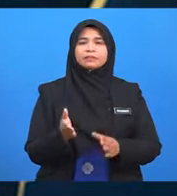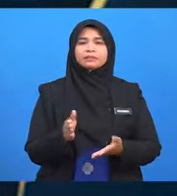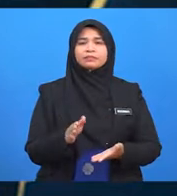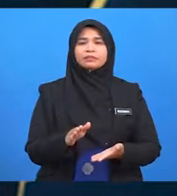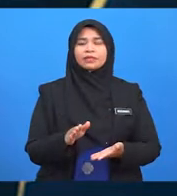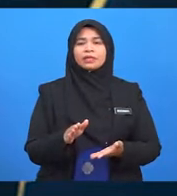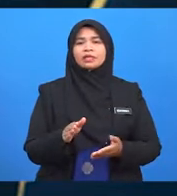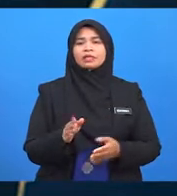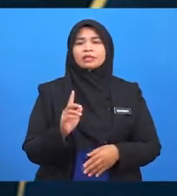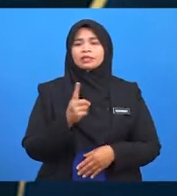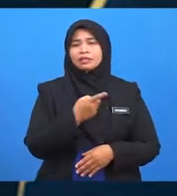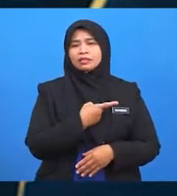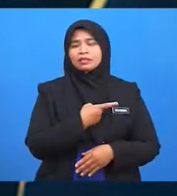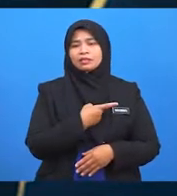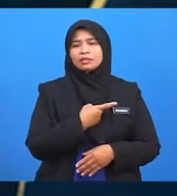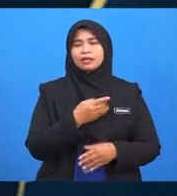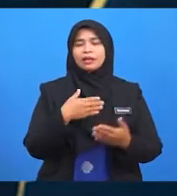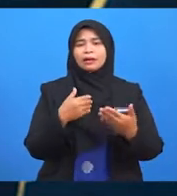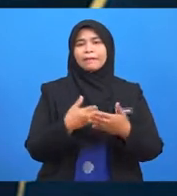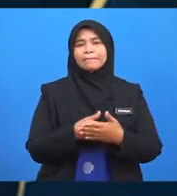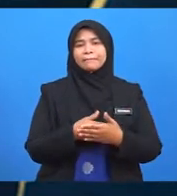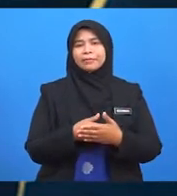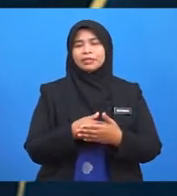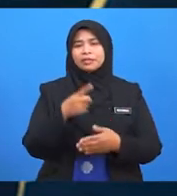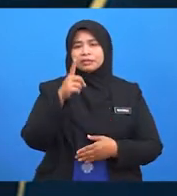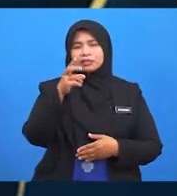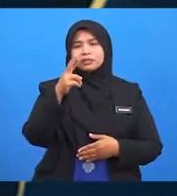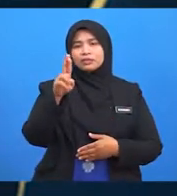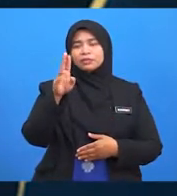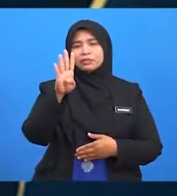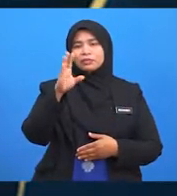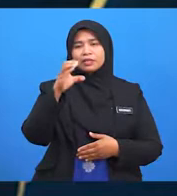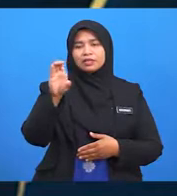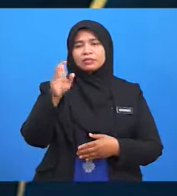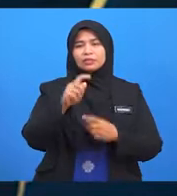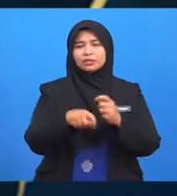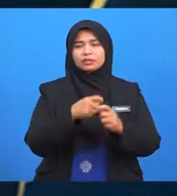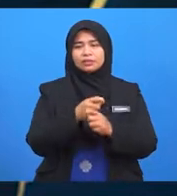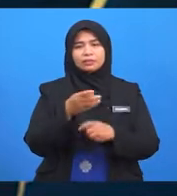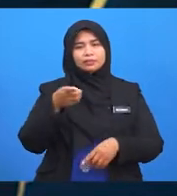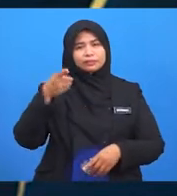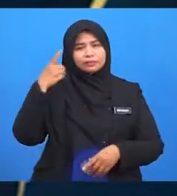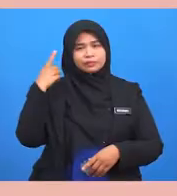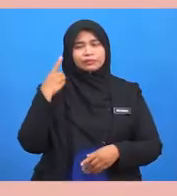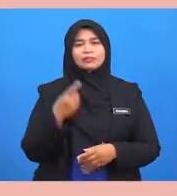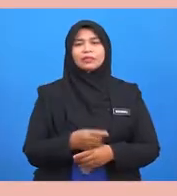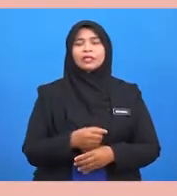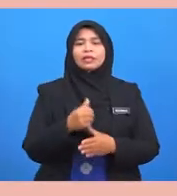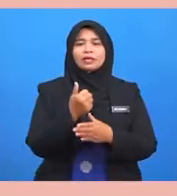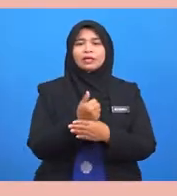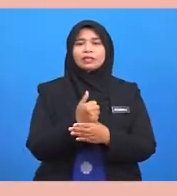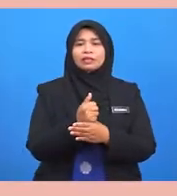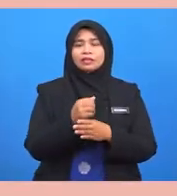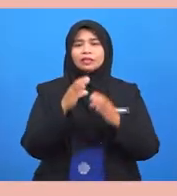kita hampir 1400 tahun yang lampau? Ya, murid-murid, antara